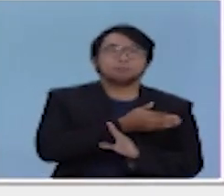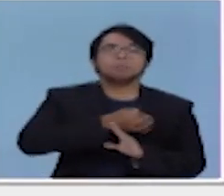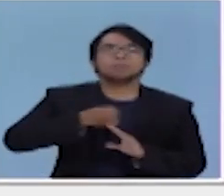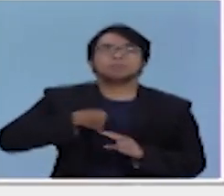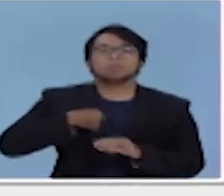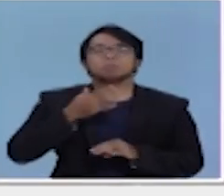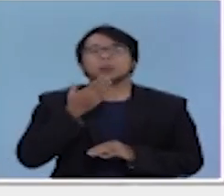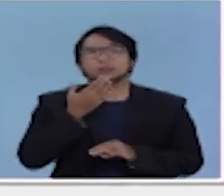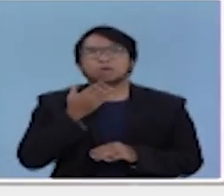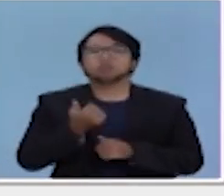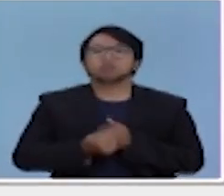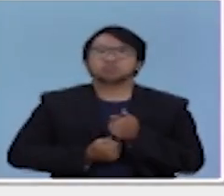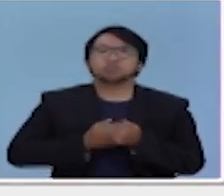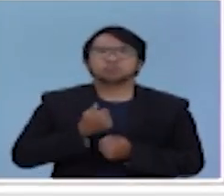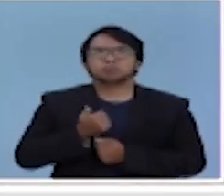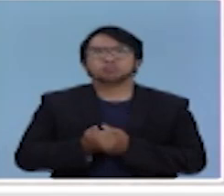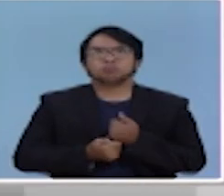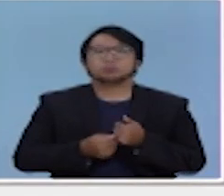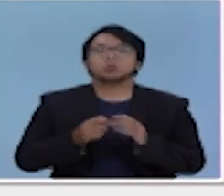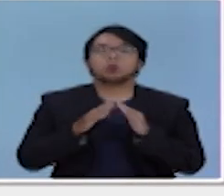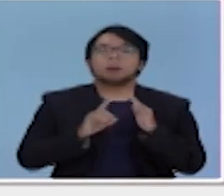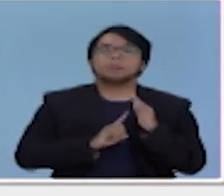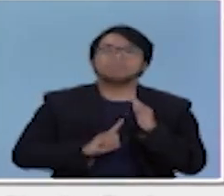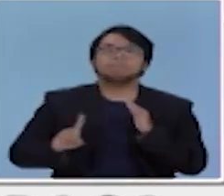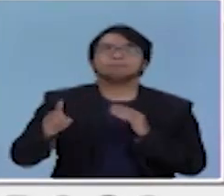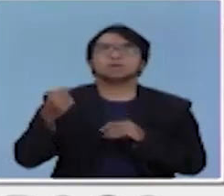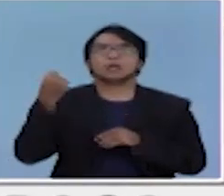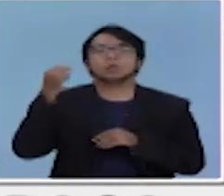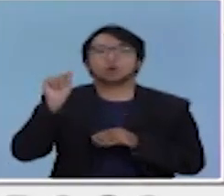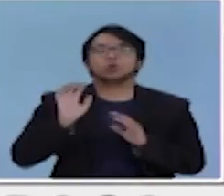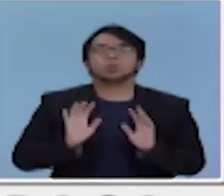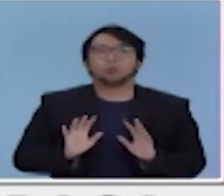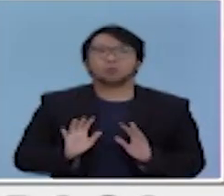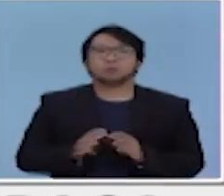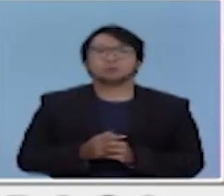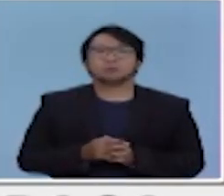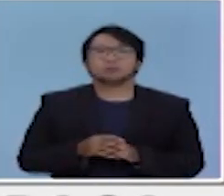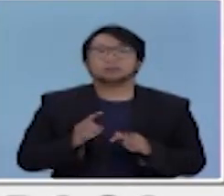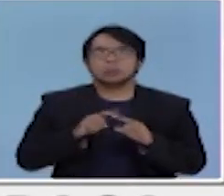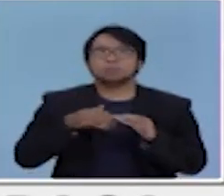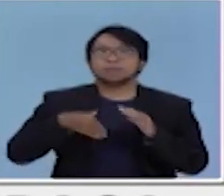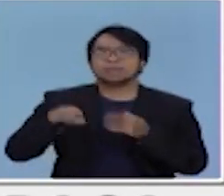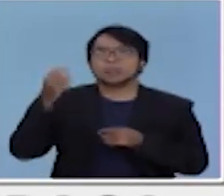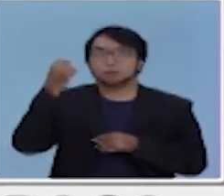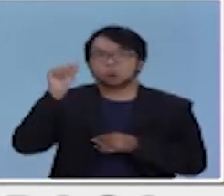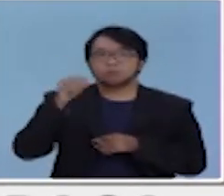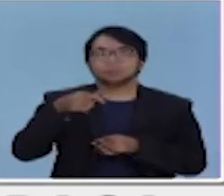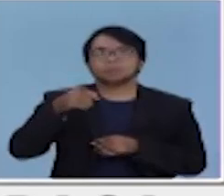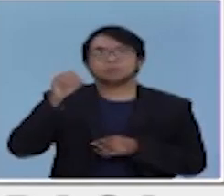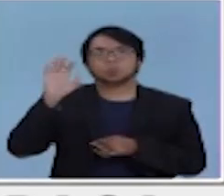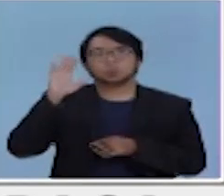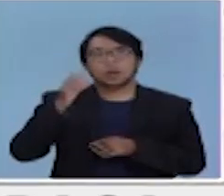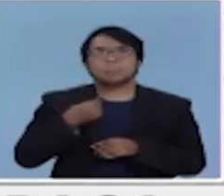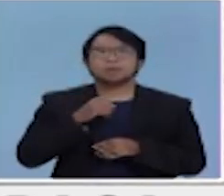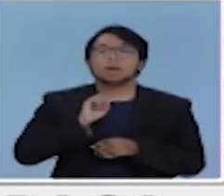memang hanya dibatasin untuk ke kantor aja selanjutnya akan terus juga dianterin suami berangkat pulang juga dijemput kayak